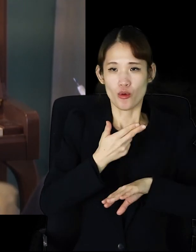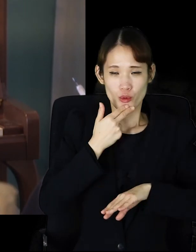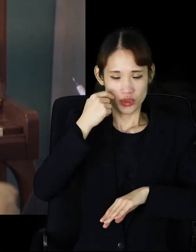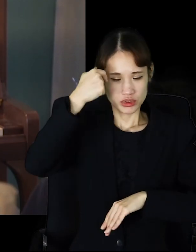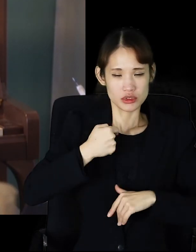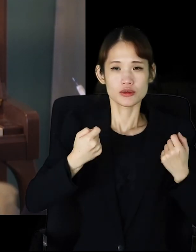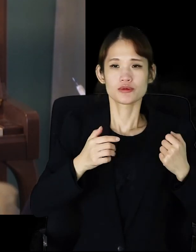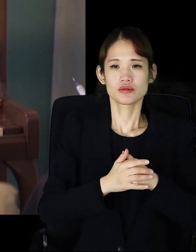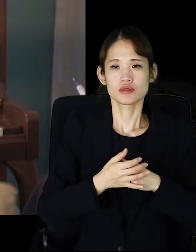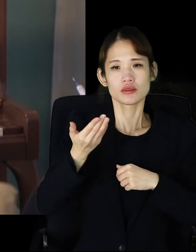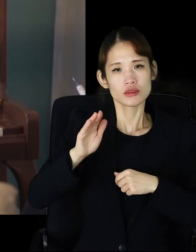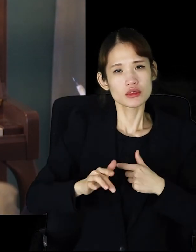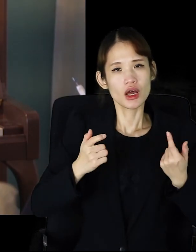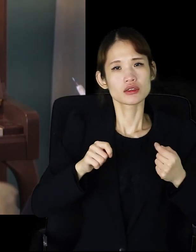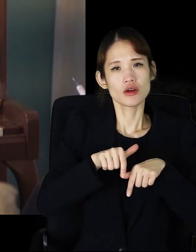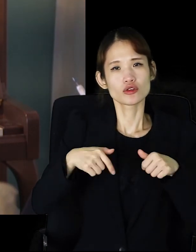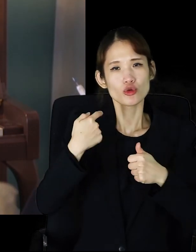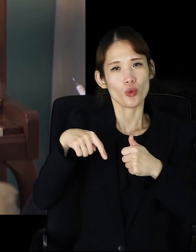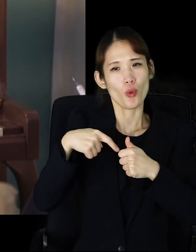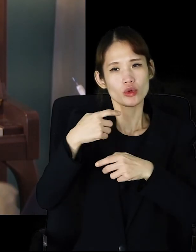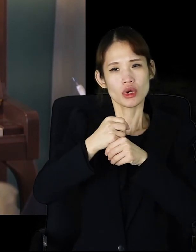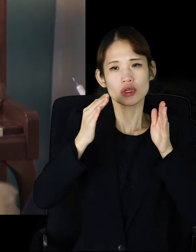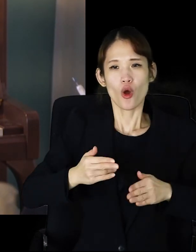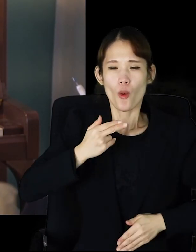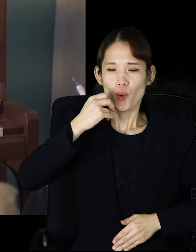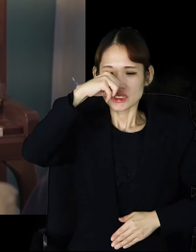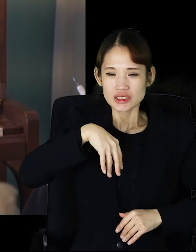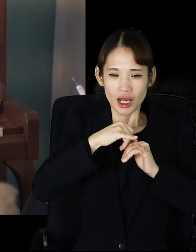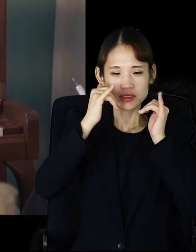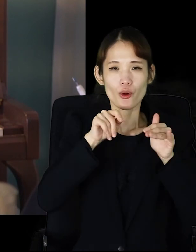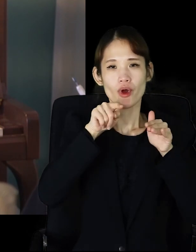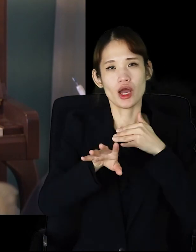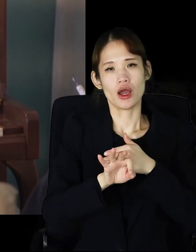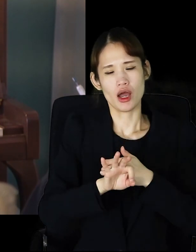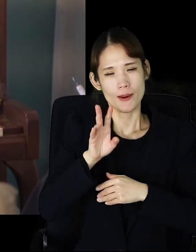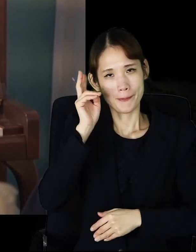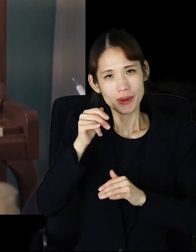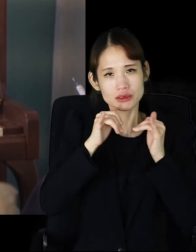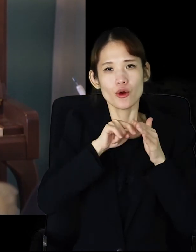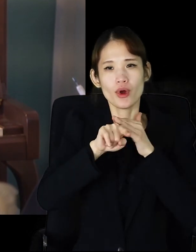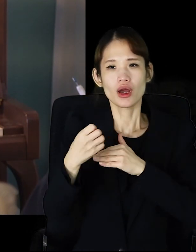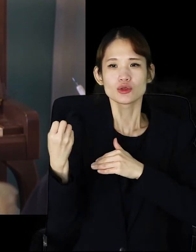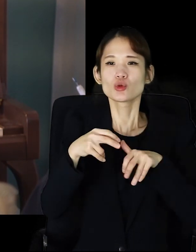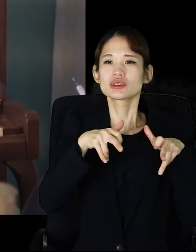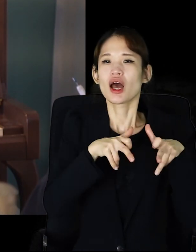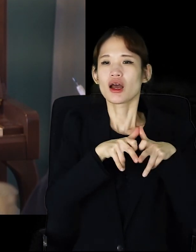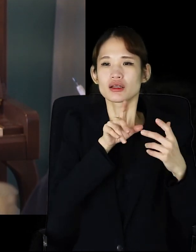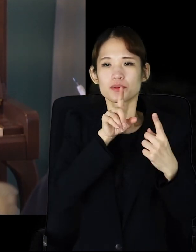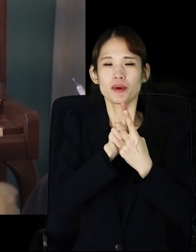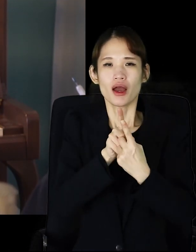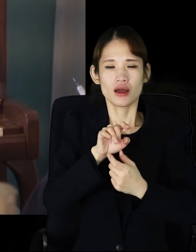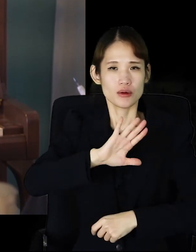느끼잖아요. 근데 그거를 교육하는 시절에 하지 못하고 사회인이 된 사람들은 아마 사회에 나가서는 더